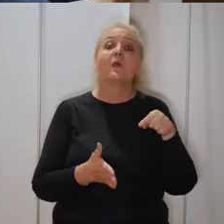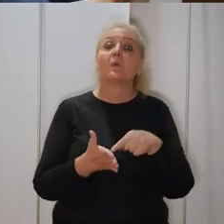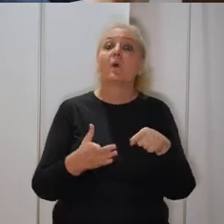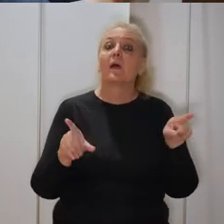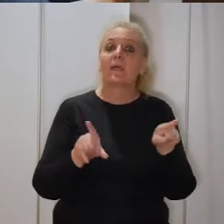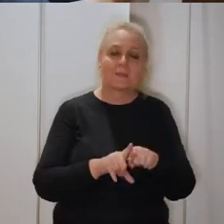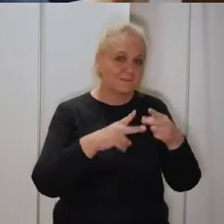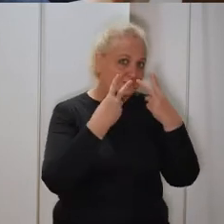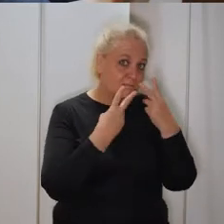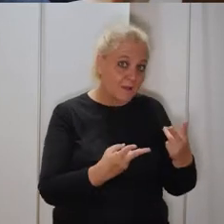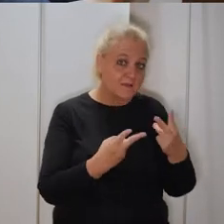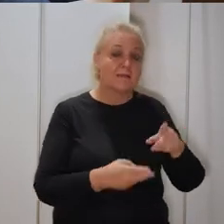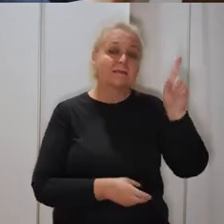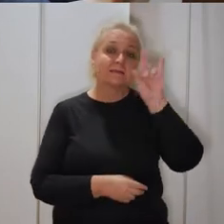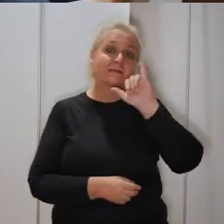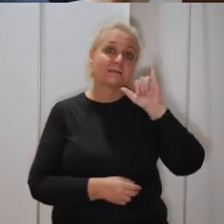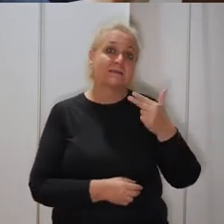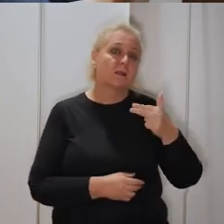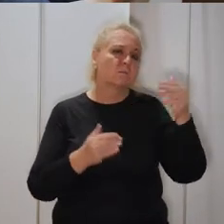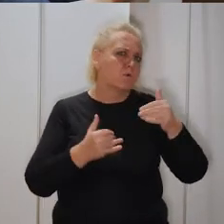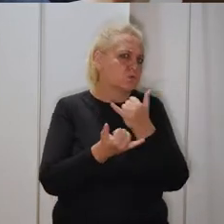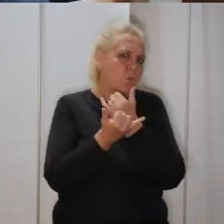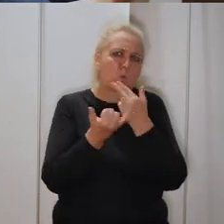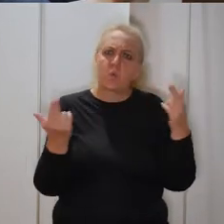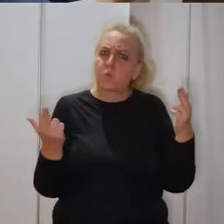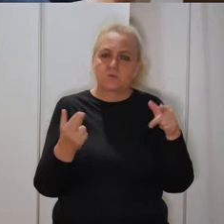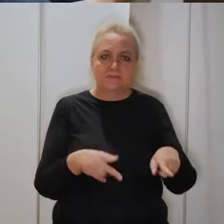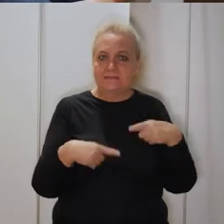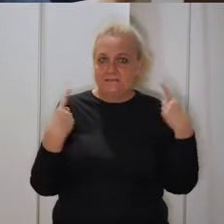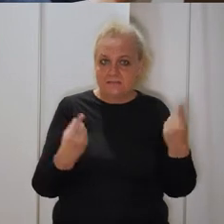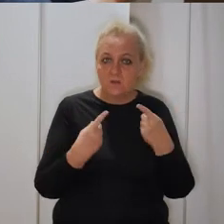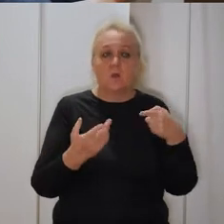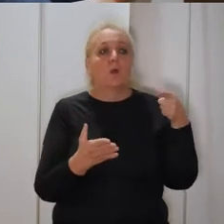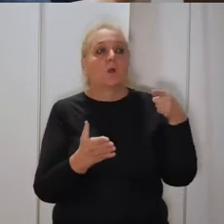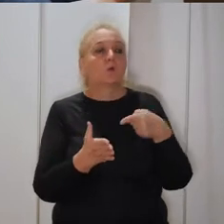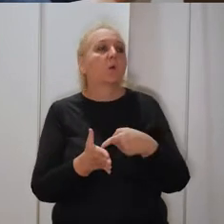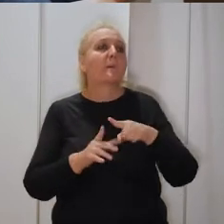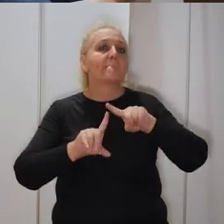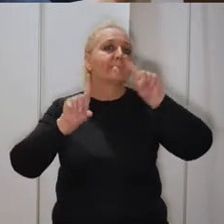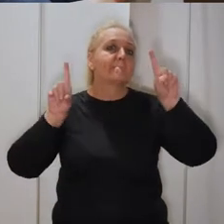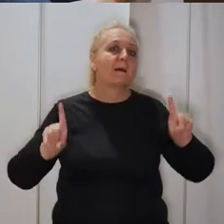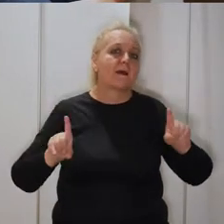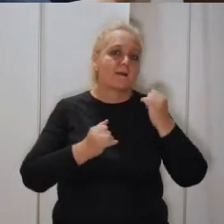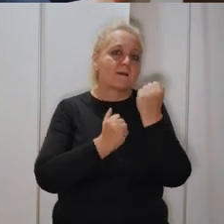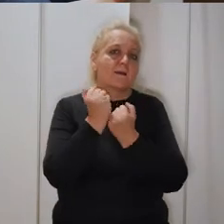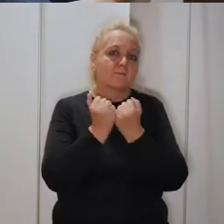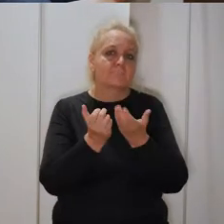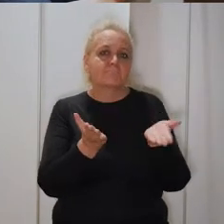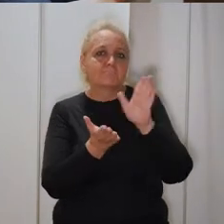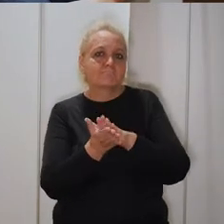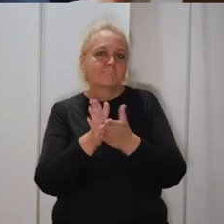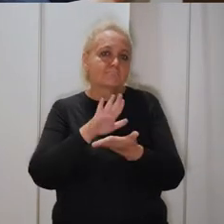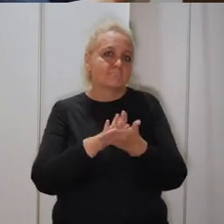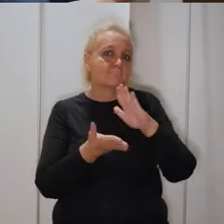też widzimy, zin może mieć różną formę, bardzo. Czy to będzie kartka złożona kilka